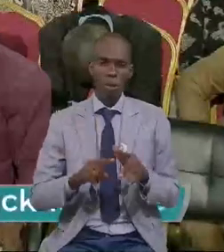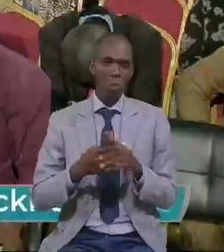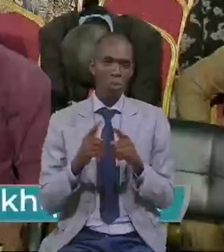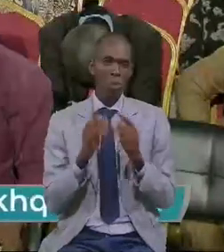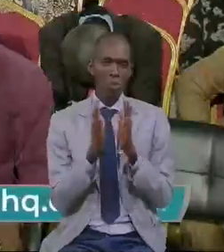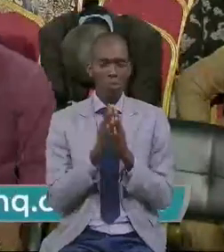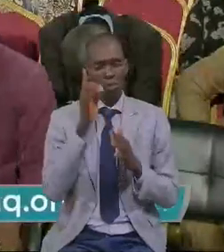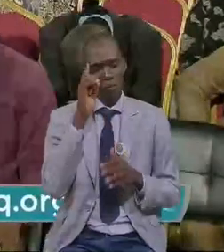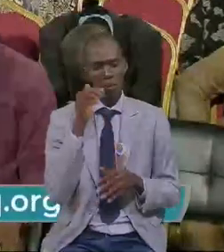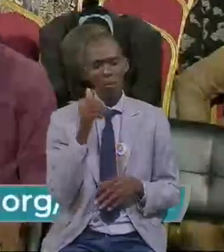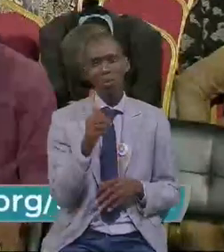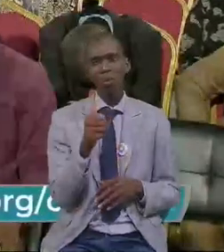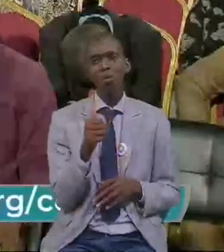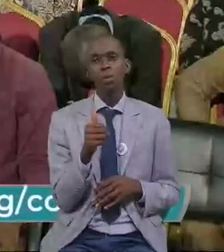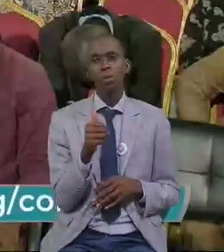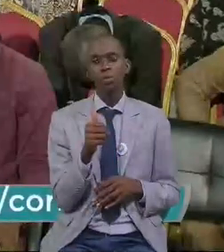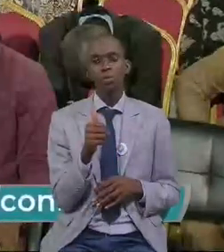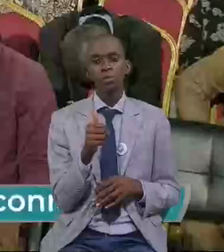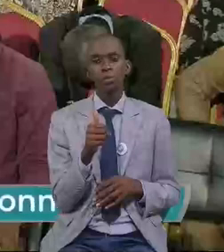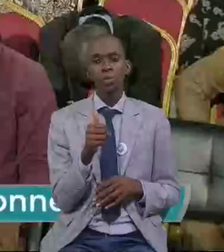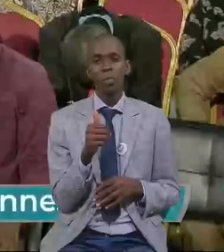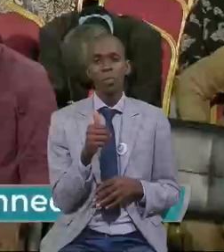ceux qui ont donné leur vie au Seigneur,